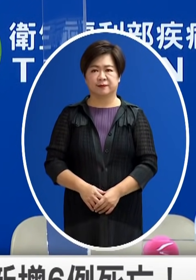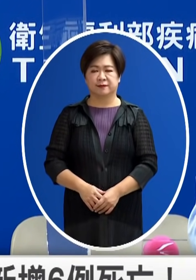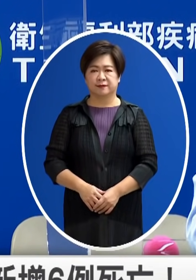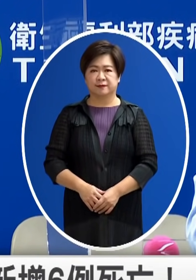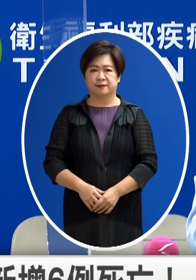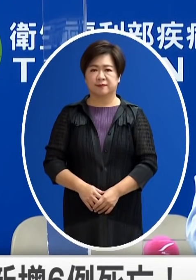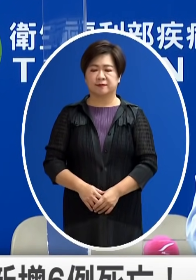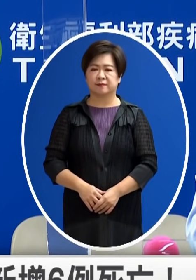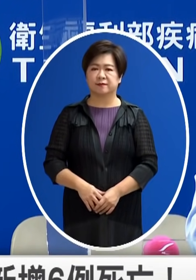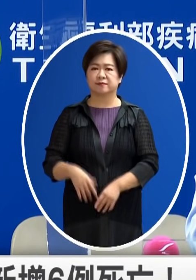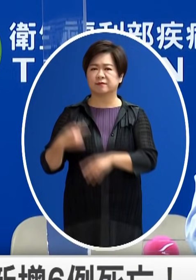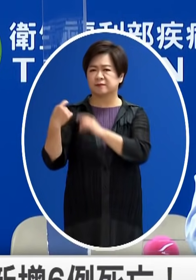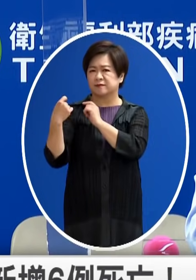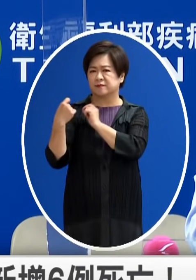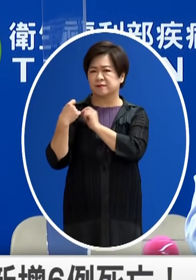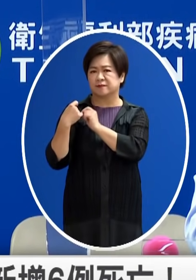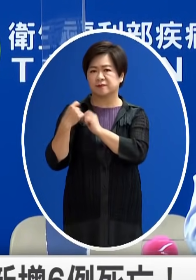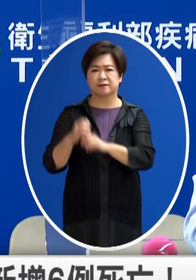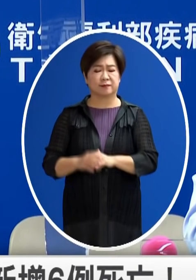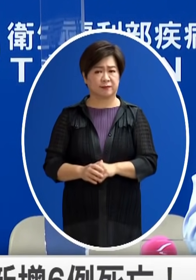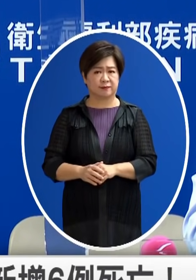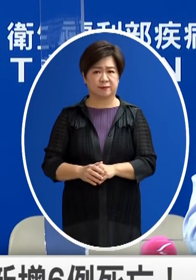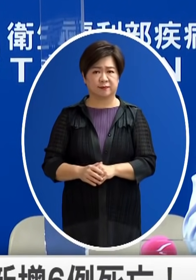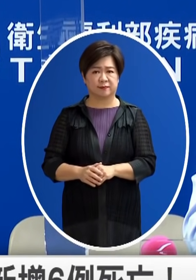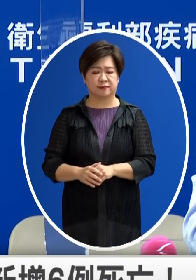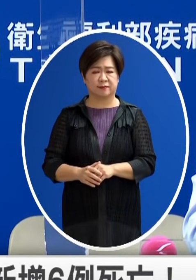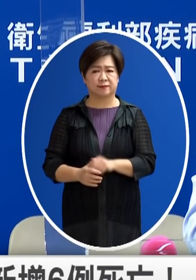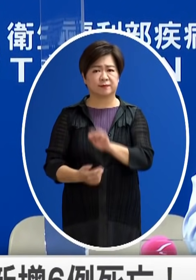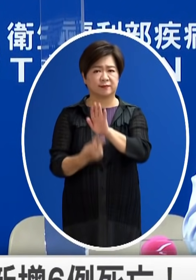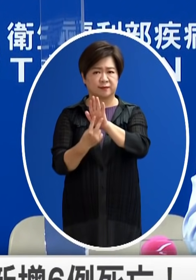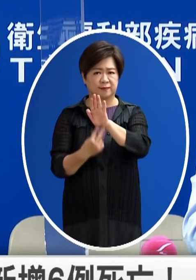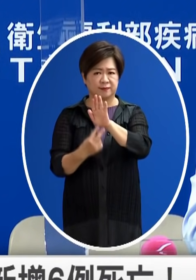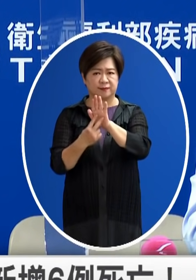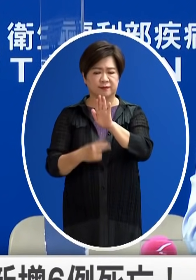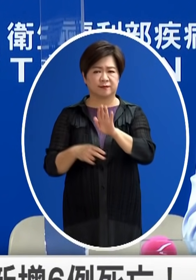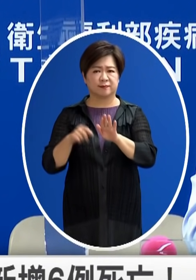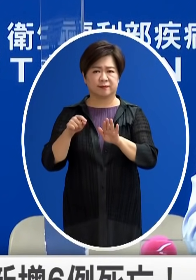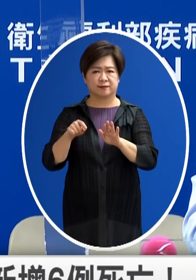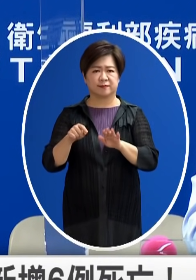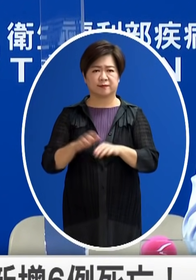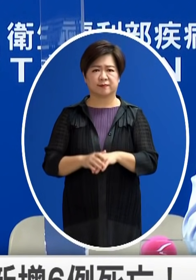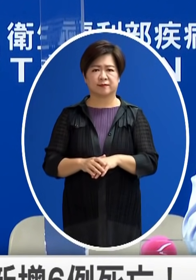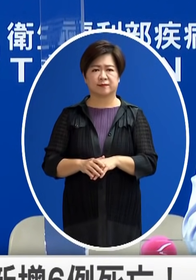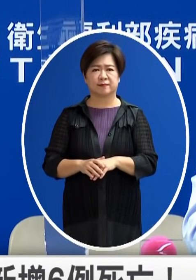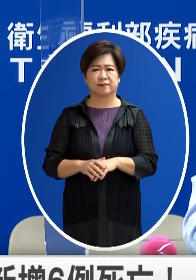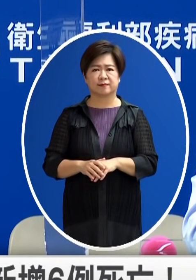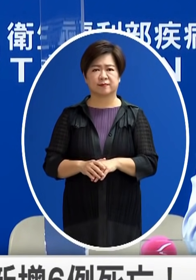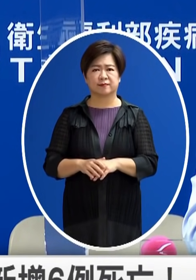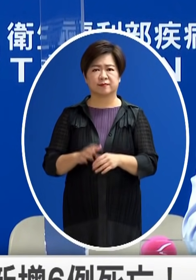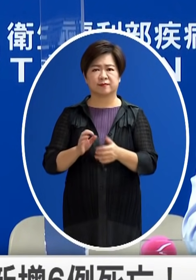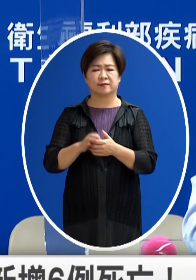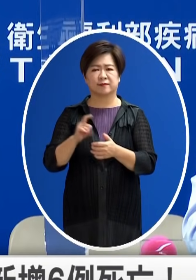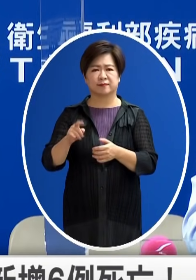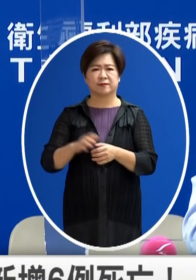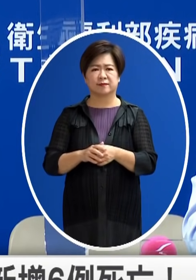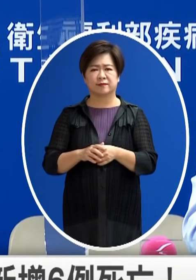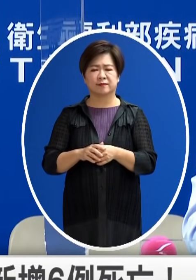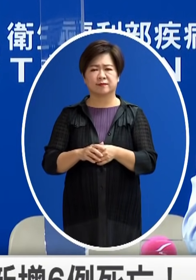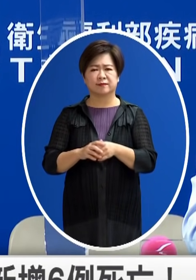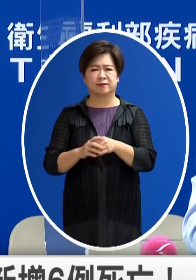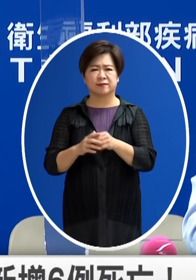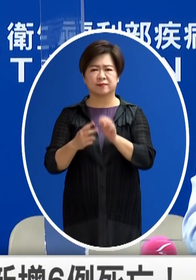那进来哈，大概在这次的啊这个我们的松绑哈，适度的松绑里面